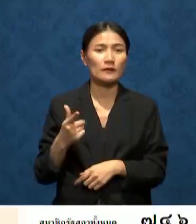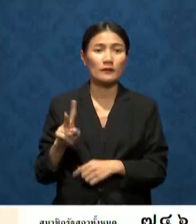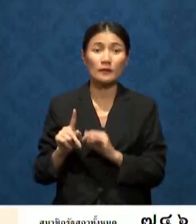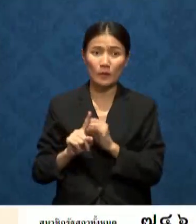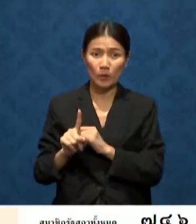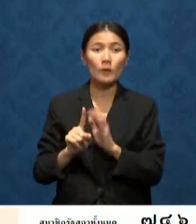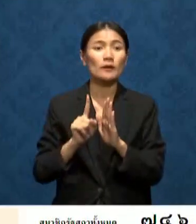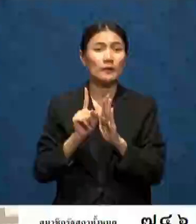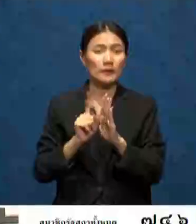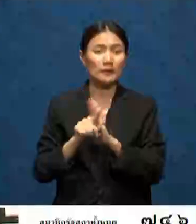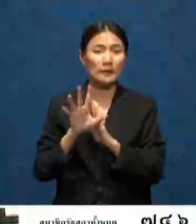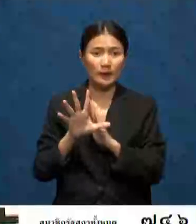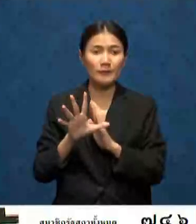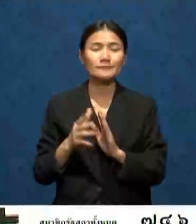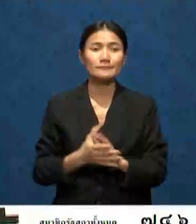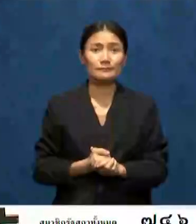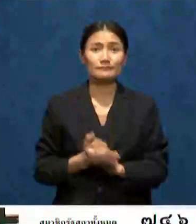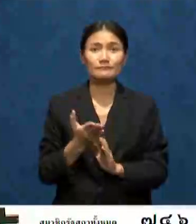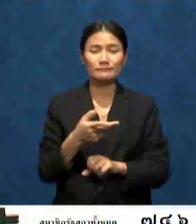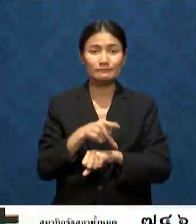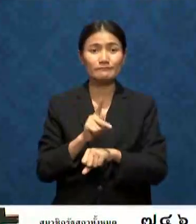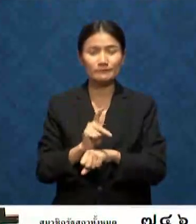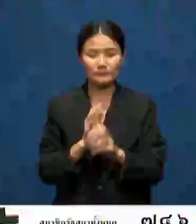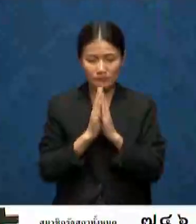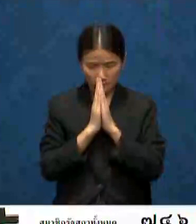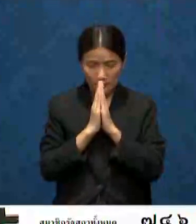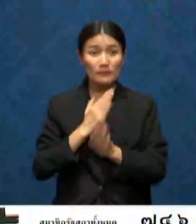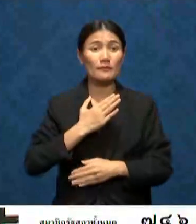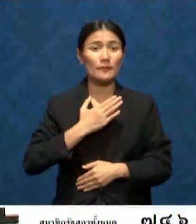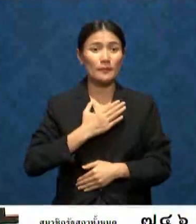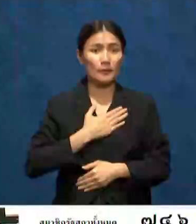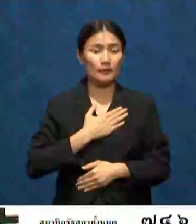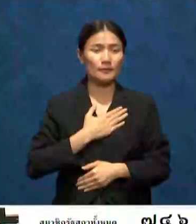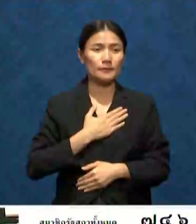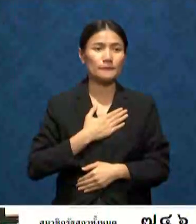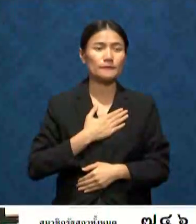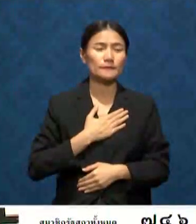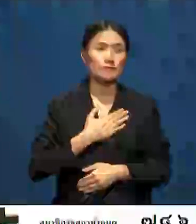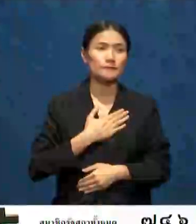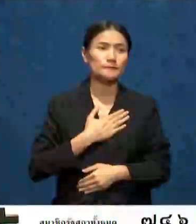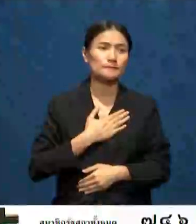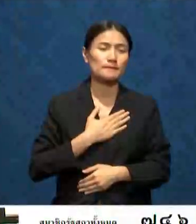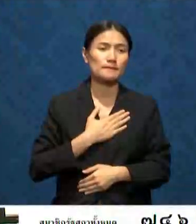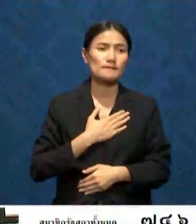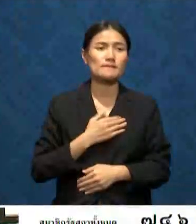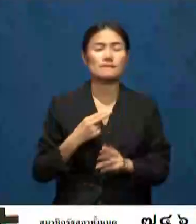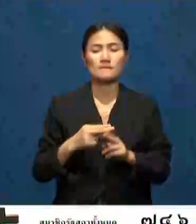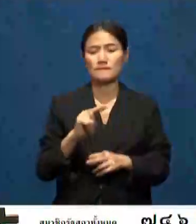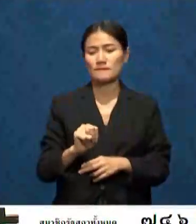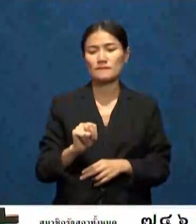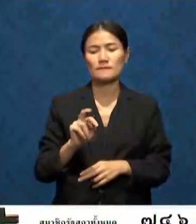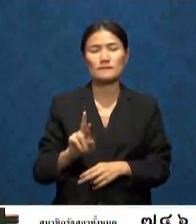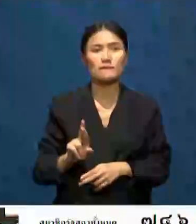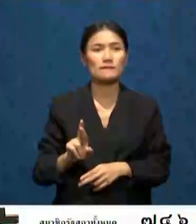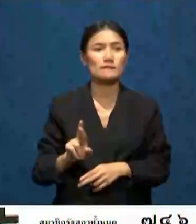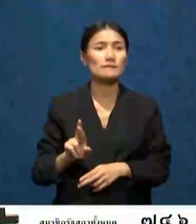กับเรีนท่พระทานลัตธษภาที่ขอรบผมในแทยนารงสหาเมธาพัศ สมาชิกวุธธษภาในธรรณะสมาชิกลัต